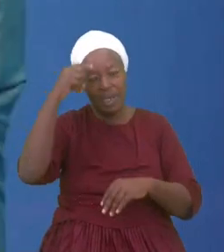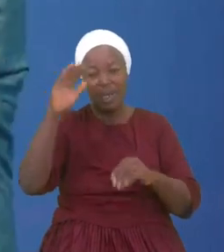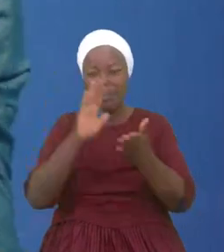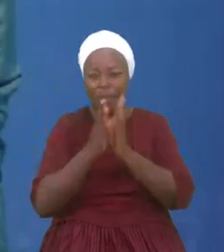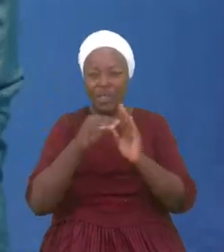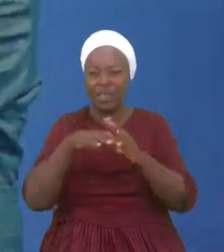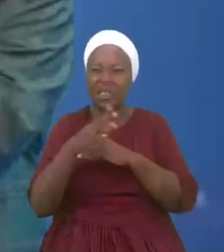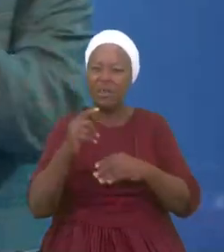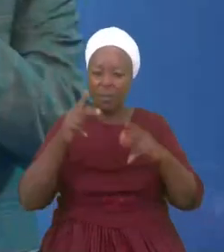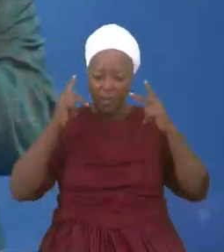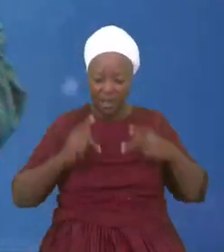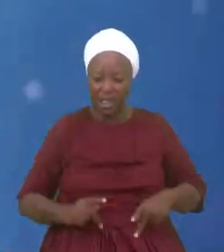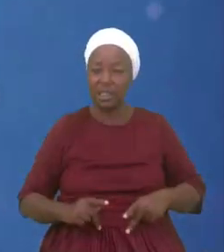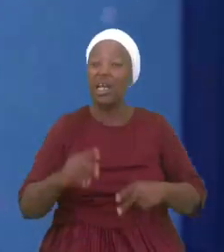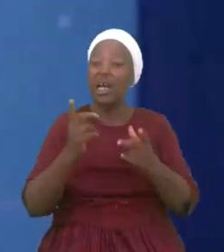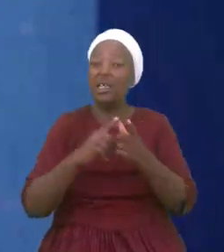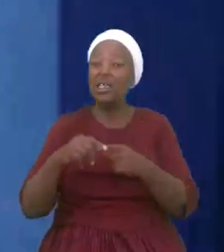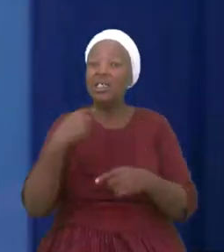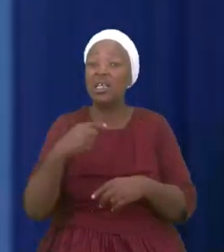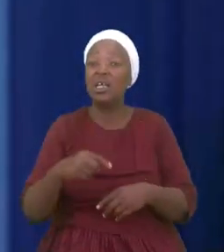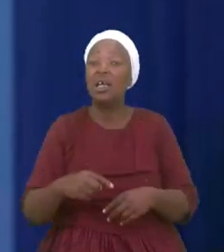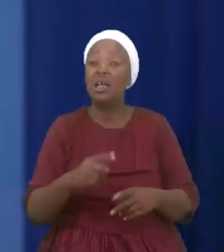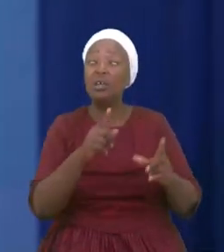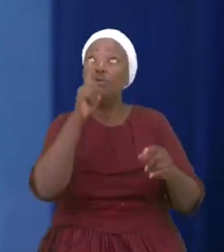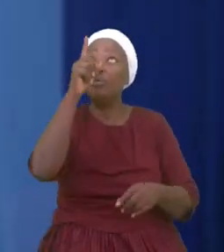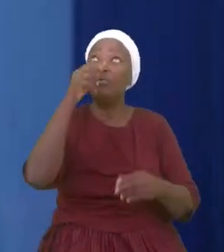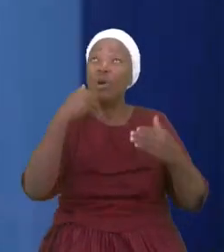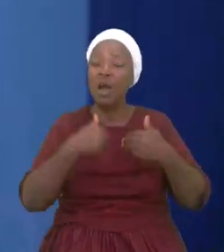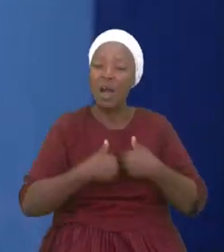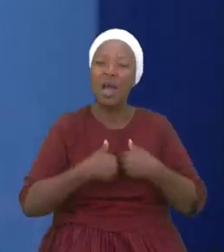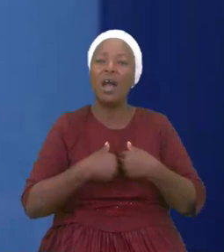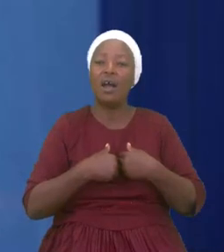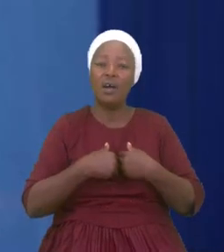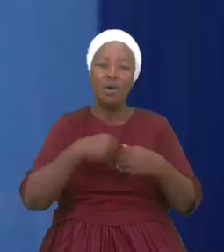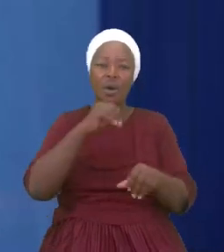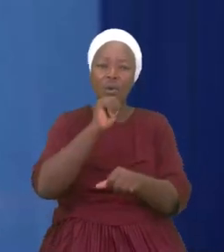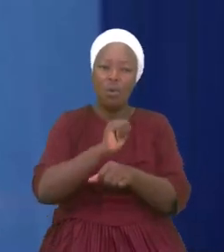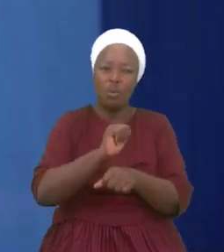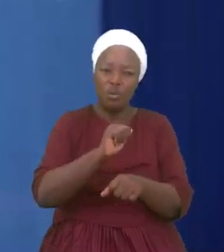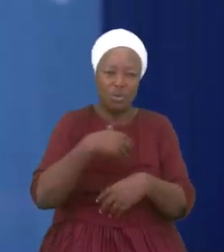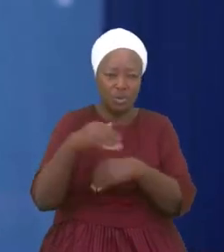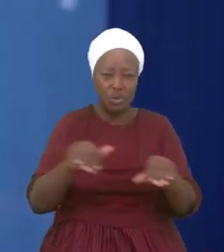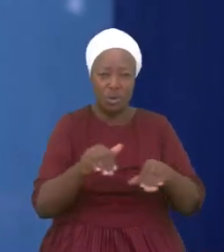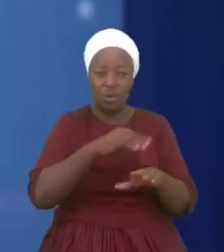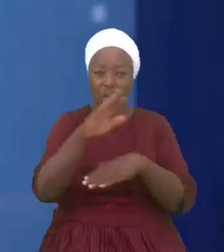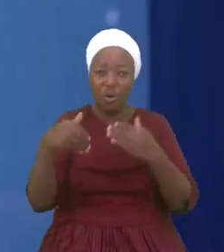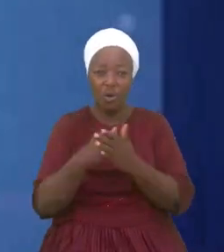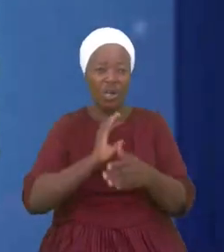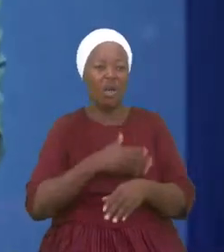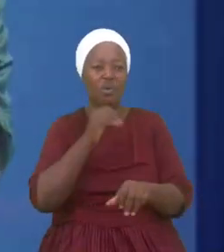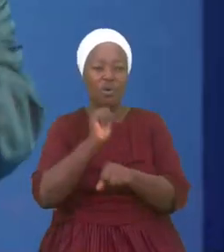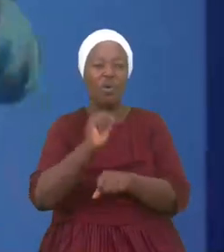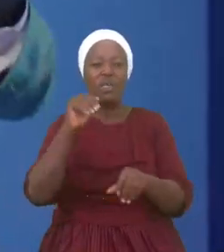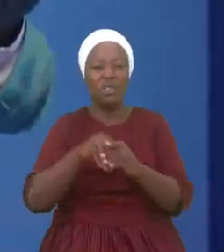la paix dans l'âme la paix dans l'esprit la paix dans ma personnalité c'est toi